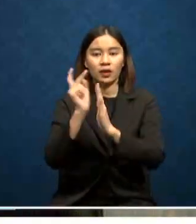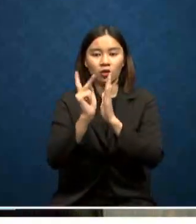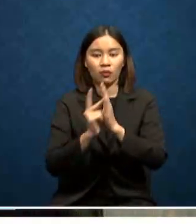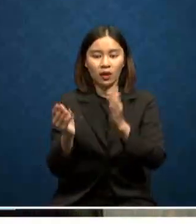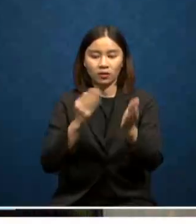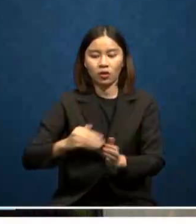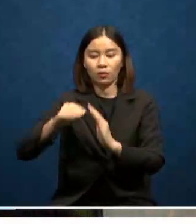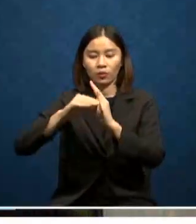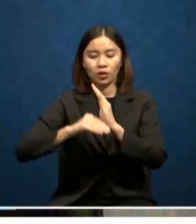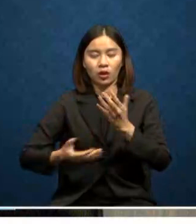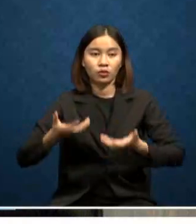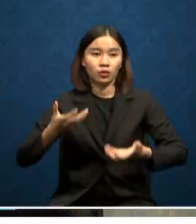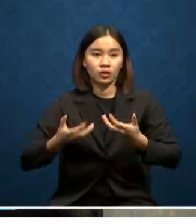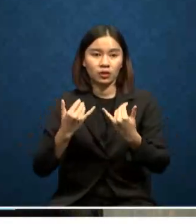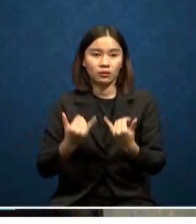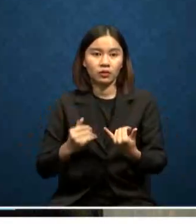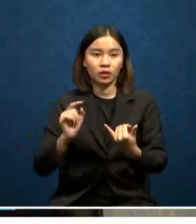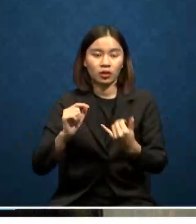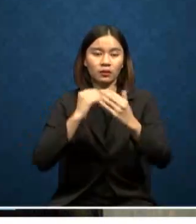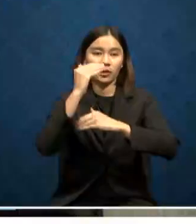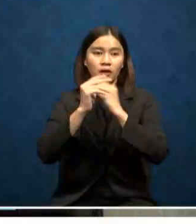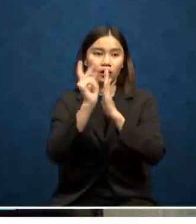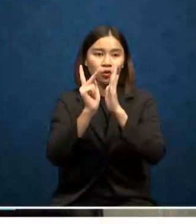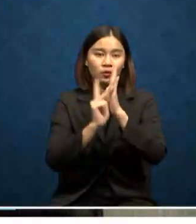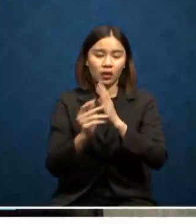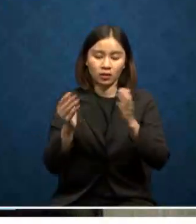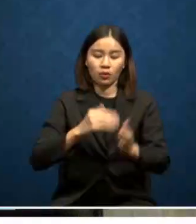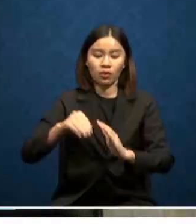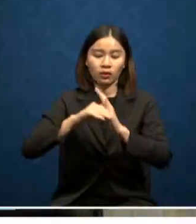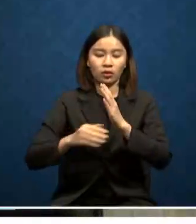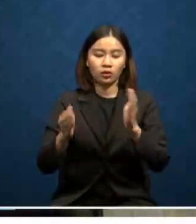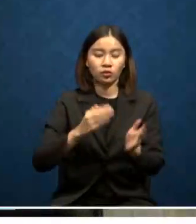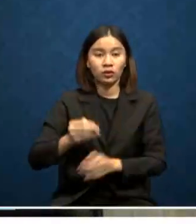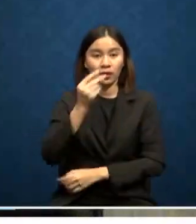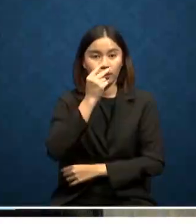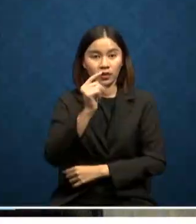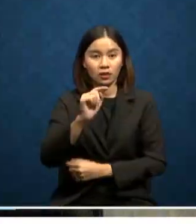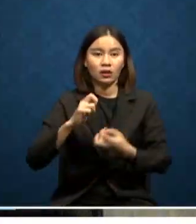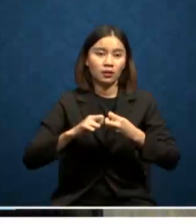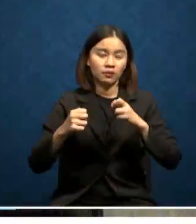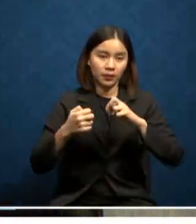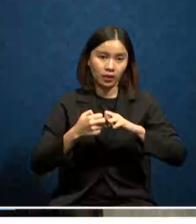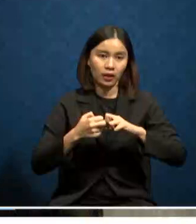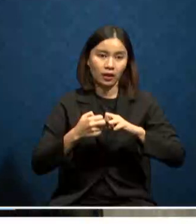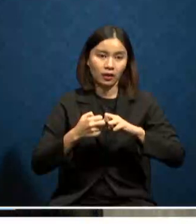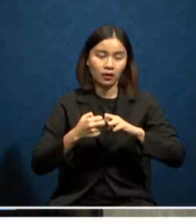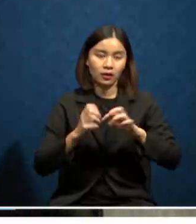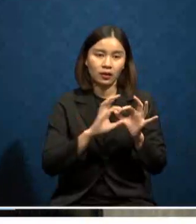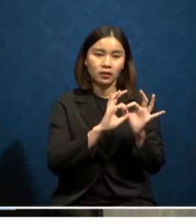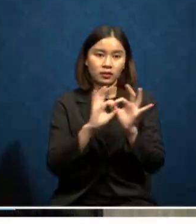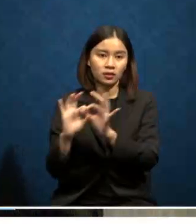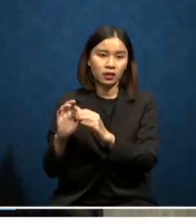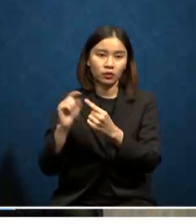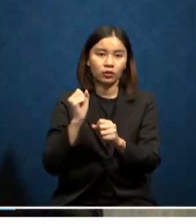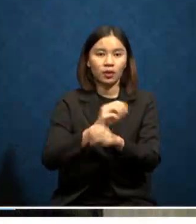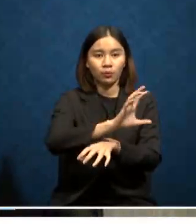การยุติธรรมซึ่งตรงนี้นะครับพัฒนากฎหมายกระบวนการยุติธรรมนั้นจะเห็นว่าปัญหาซึ่งจะโยงใยไปที่หน่วย